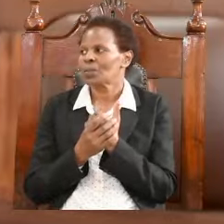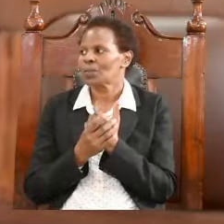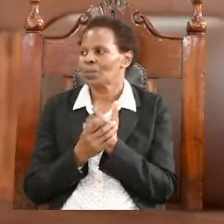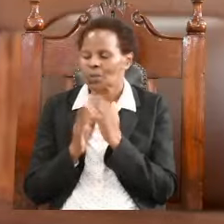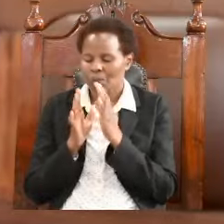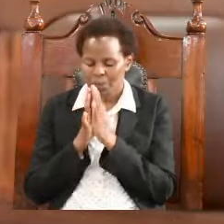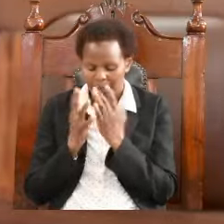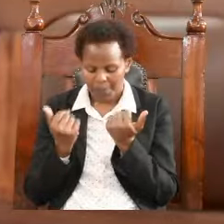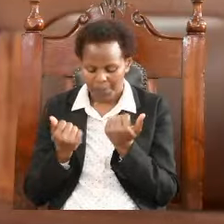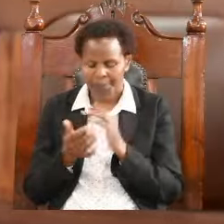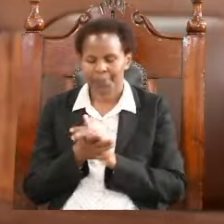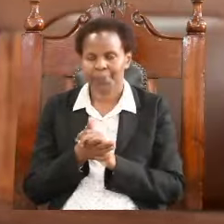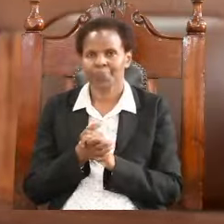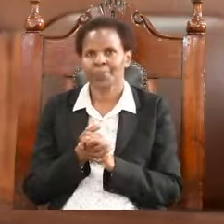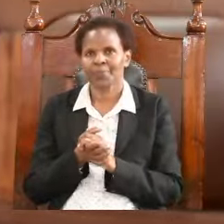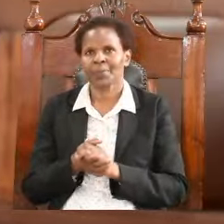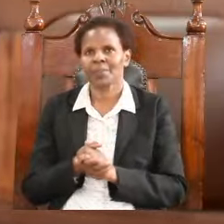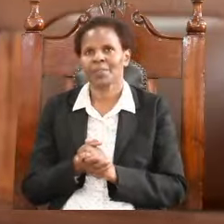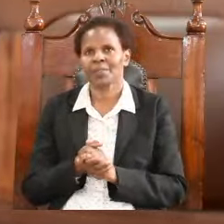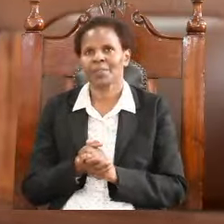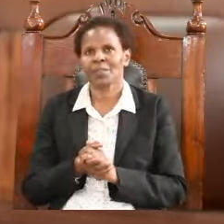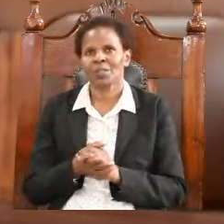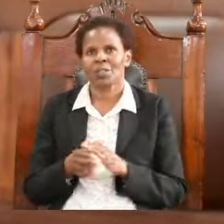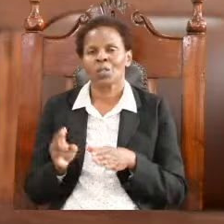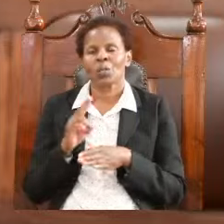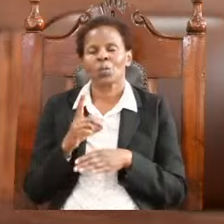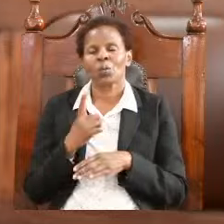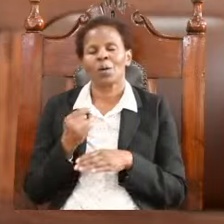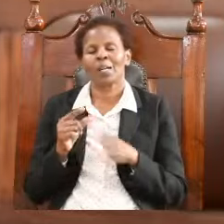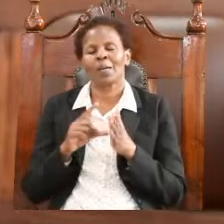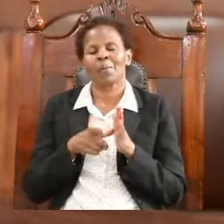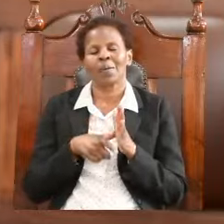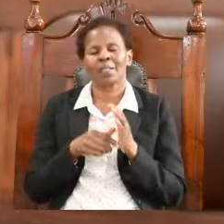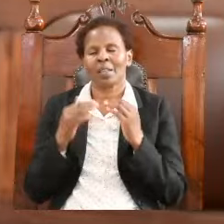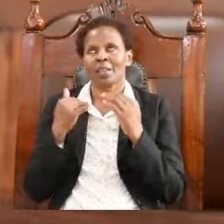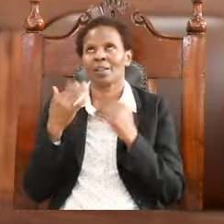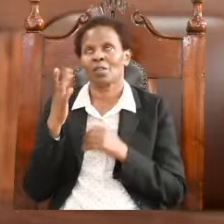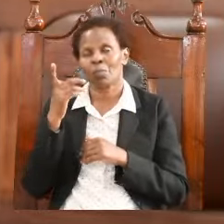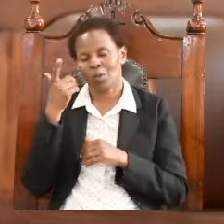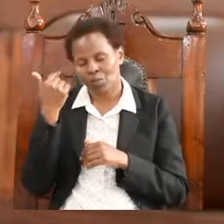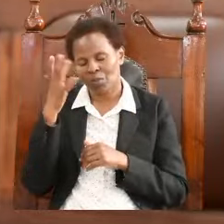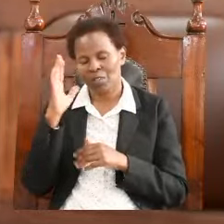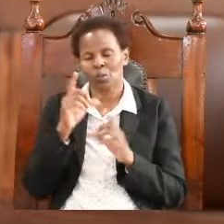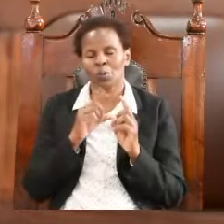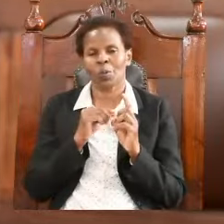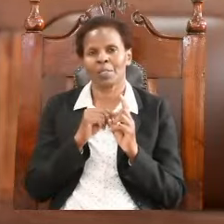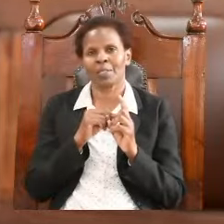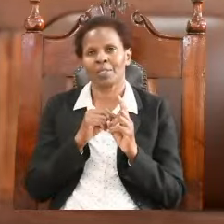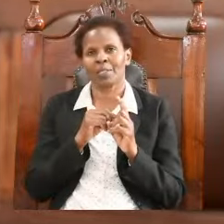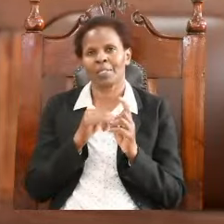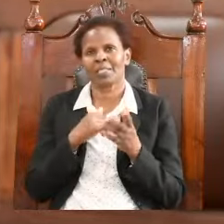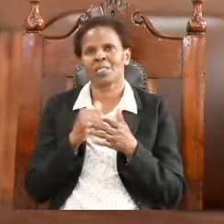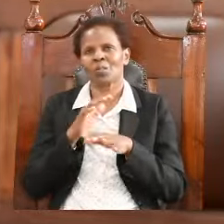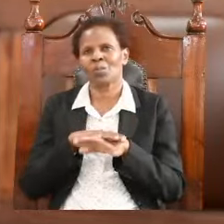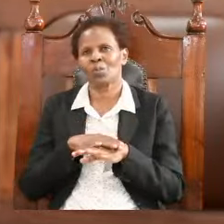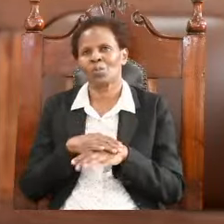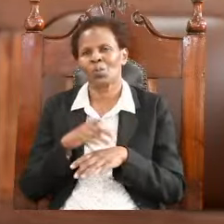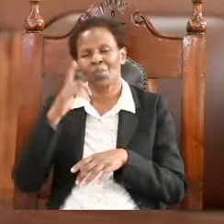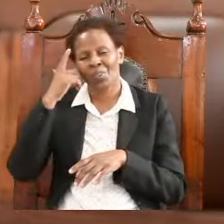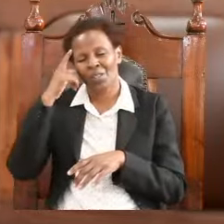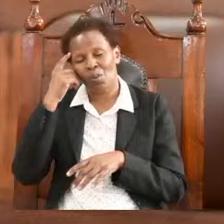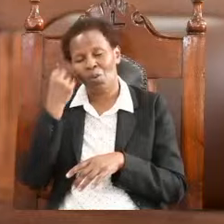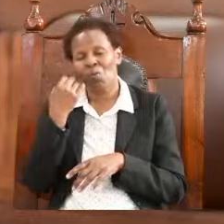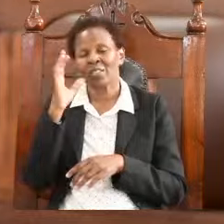rekei tuhoe na ngwenda tuwoe ndagika imwe ucokeria ngatho ni tondu wa kiugo giake na no wega gwiciria uhoro wonene